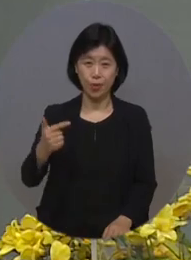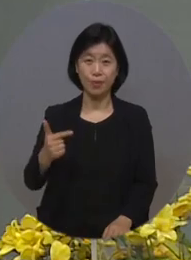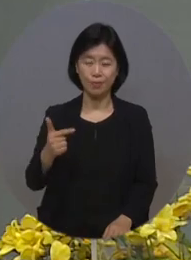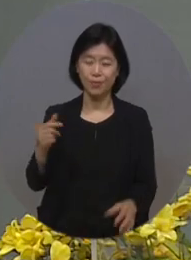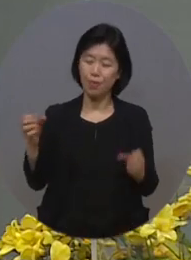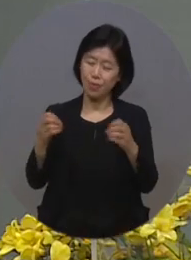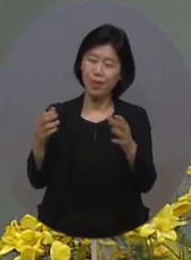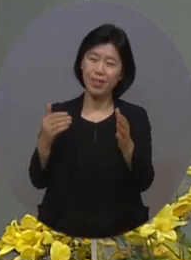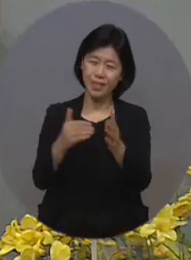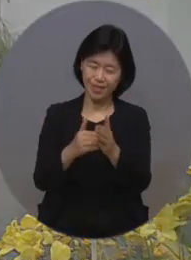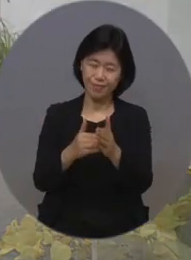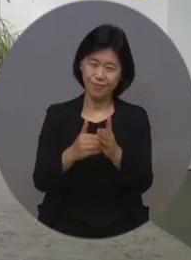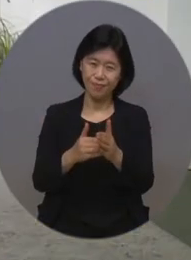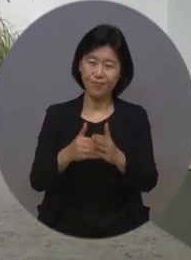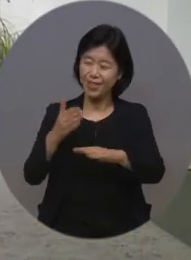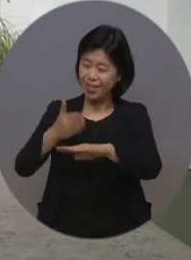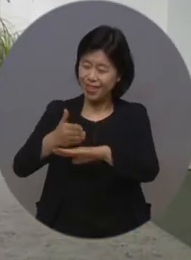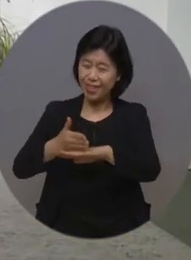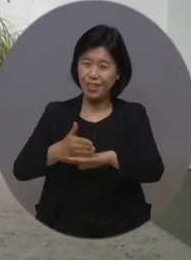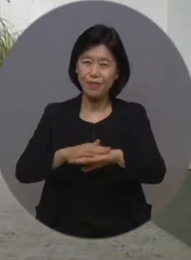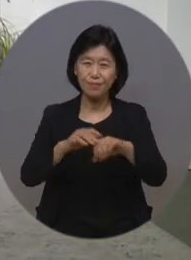보내드리겠습니다 감사합니다 고맙습니다